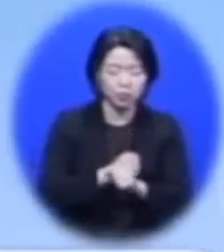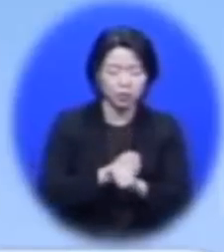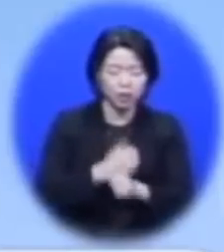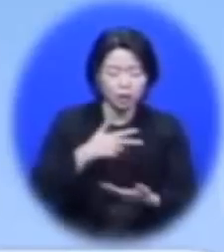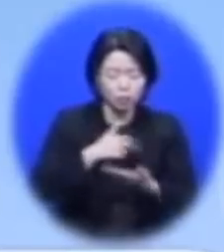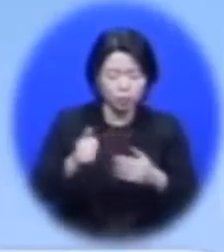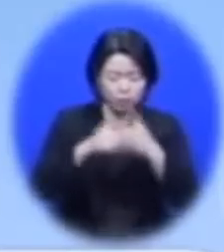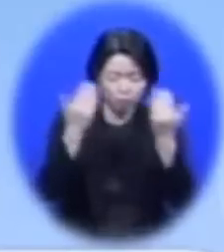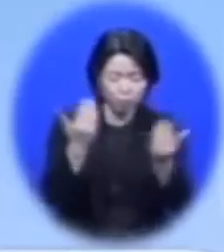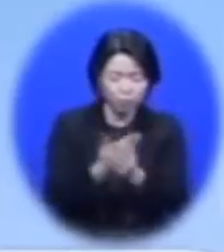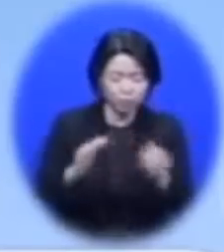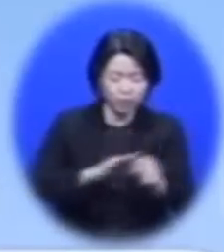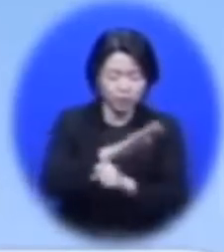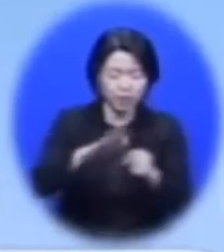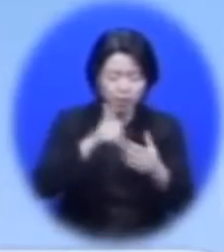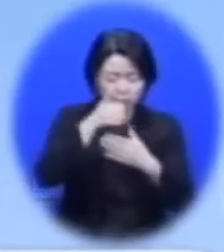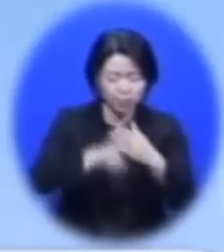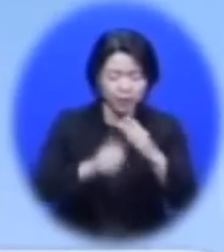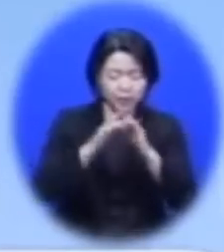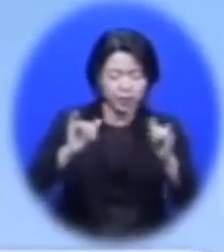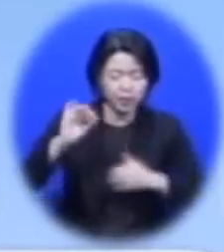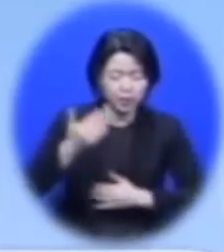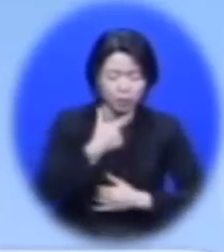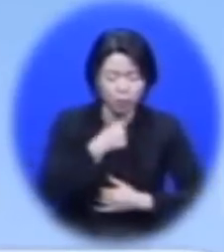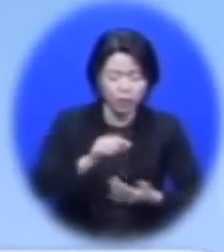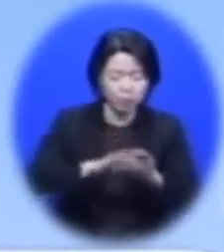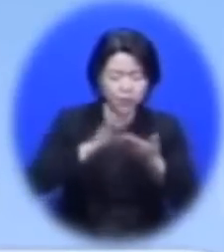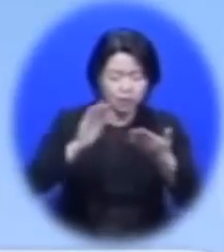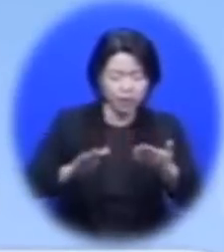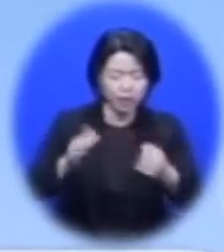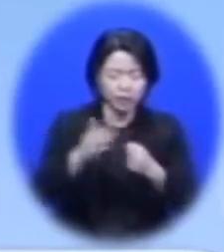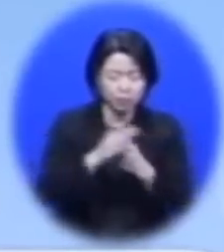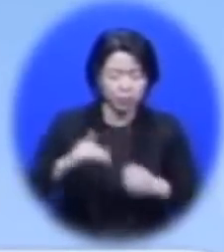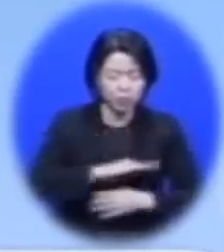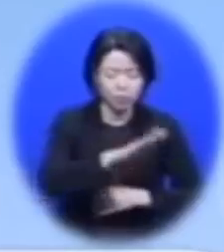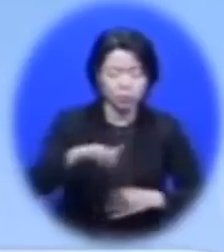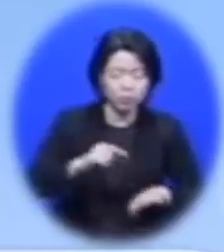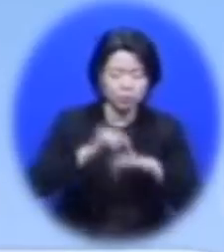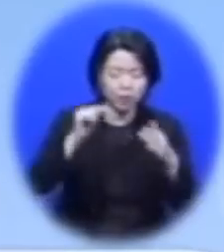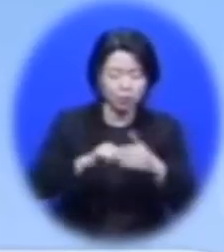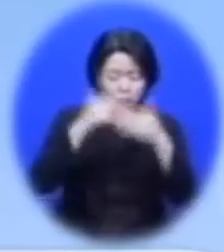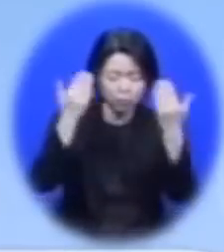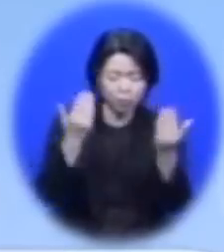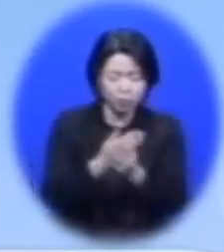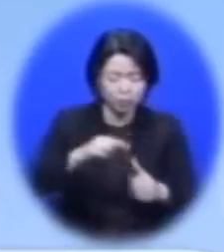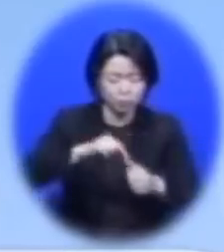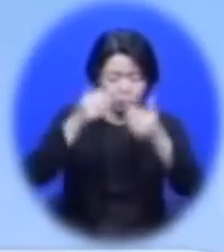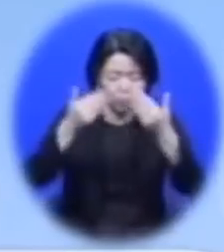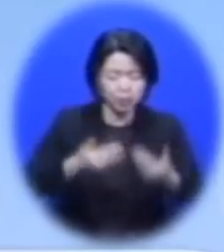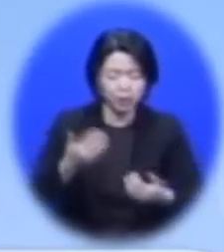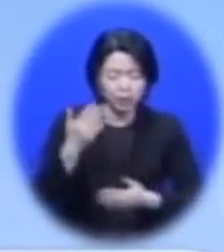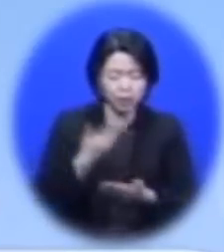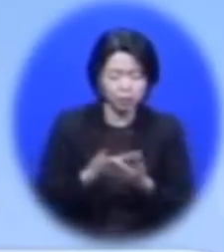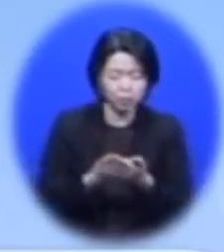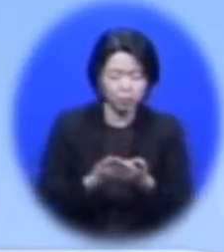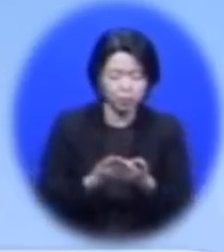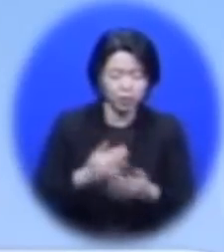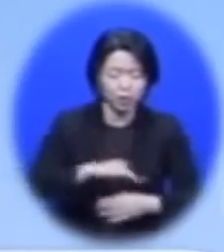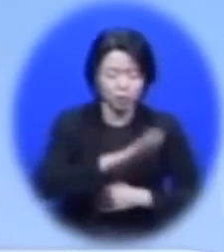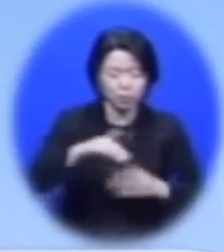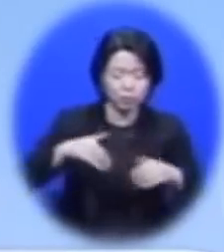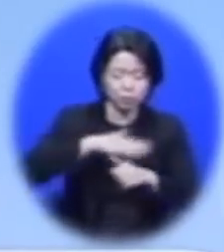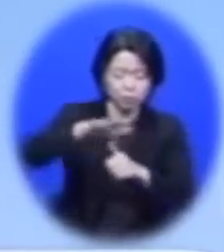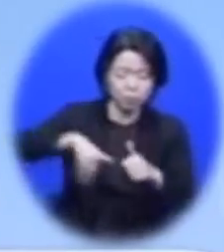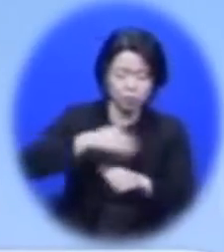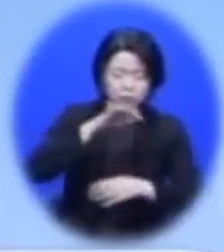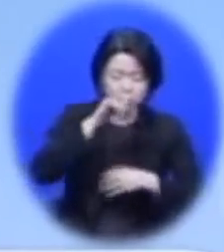주님과 온전한 사랑에 빠지는 자가 되기를 원합니다. 그래서 저의 마음이 온전히 구원받게 해주소서. 우리 주변에 있는